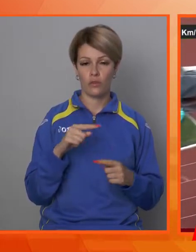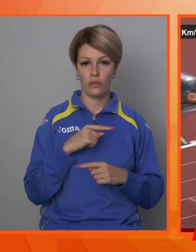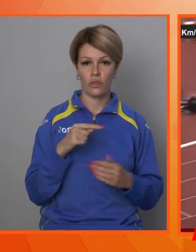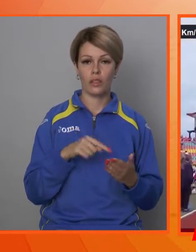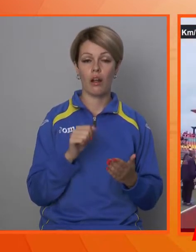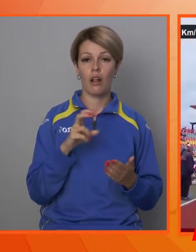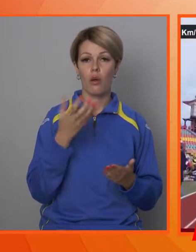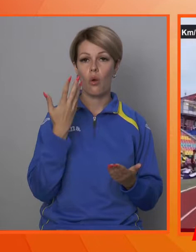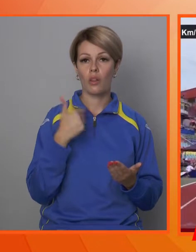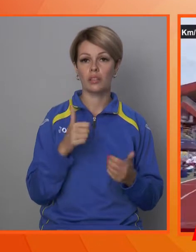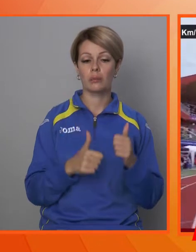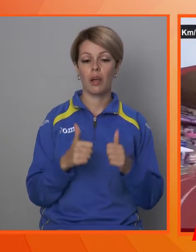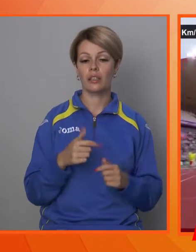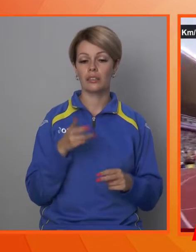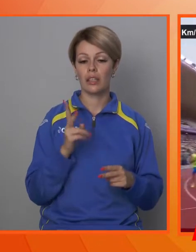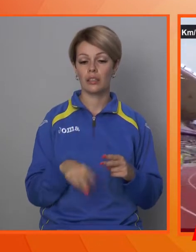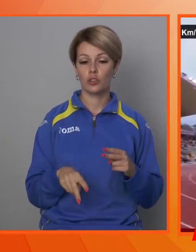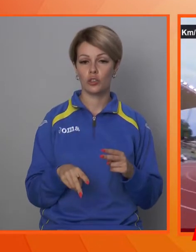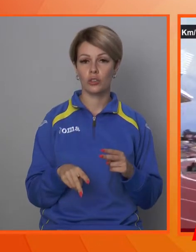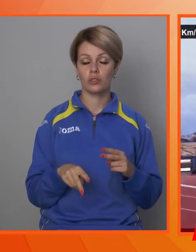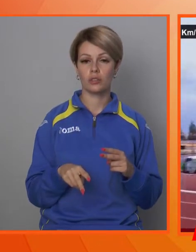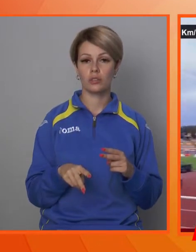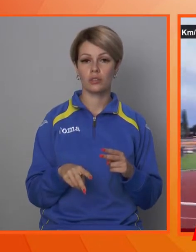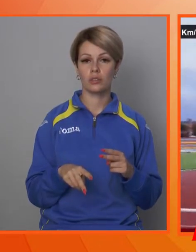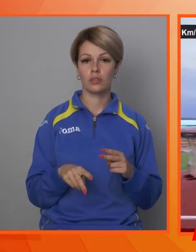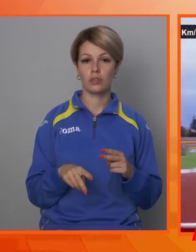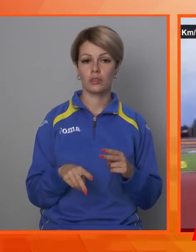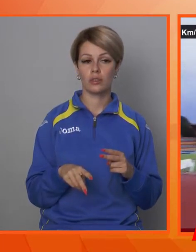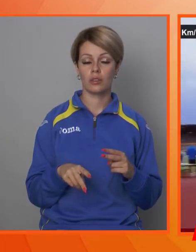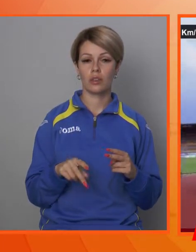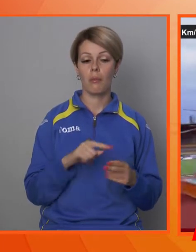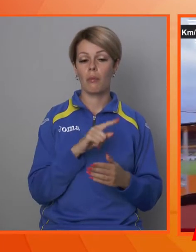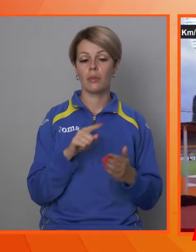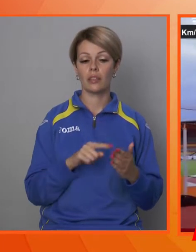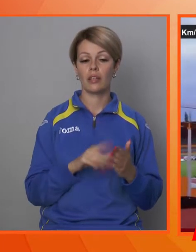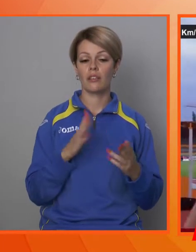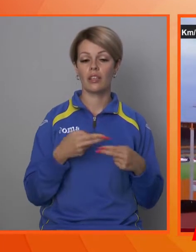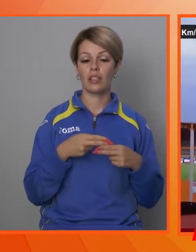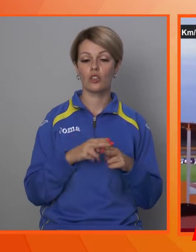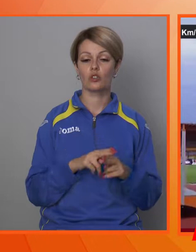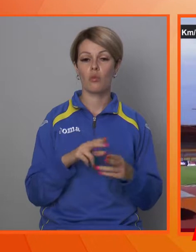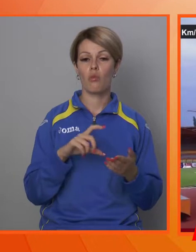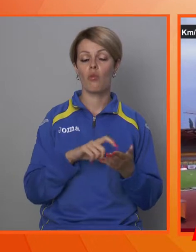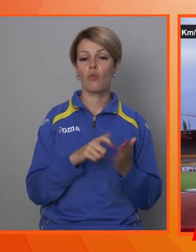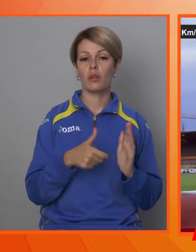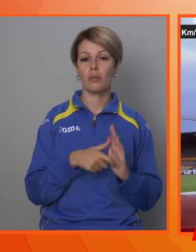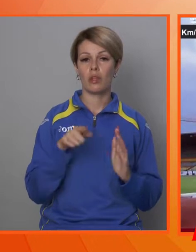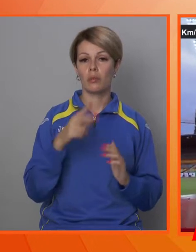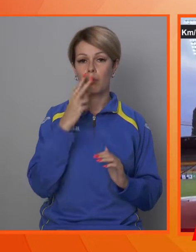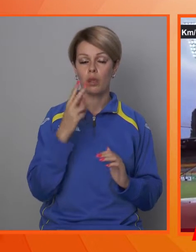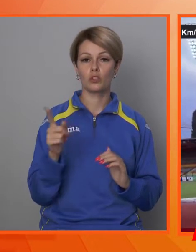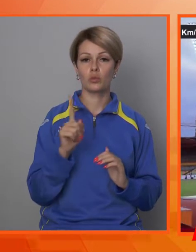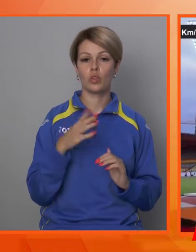Але вже коли змагання закінчились, в спеціально-технічному боксі ми підійшли і бачимо,